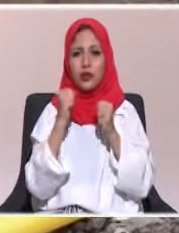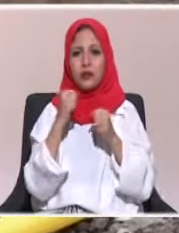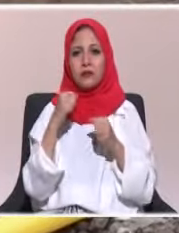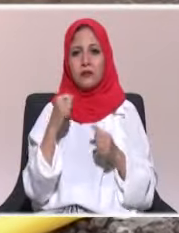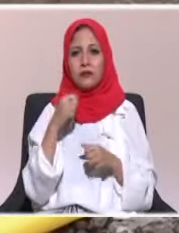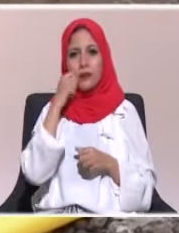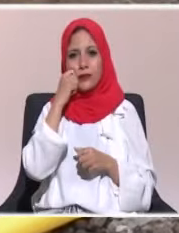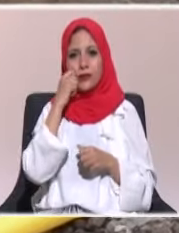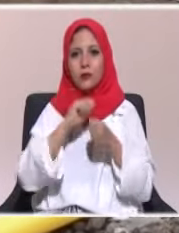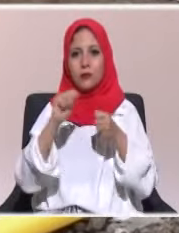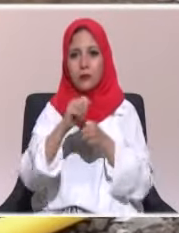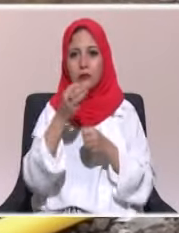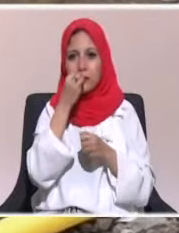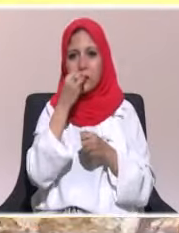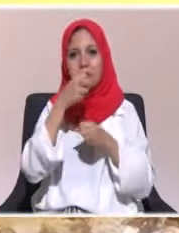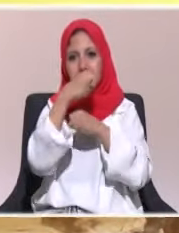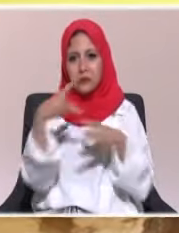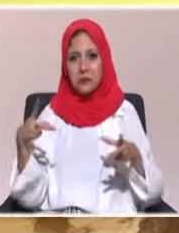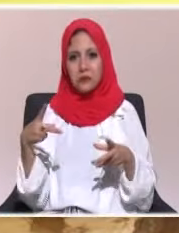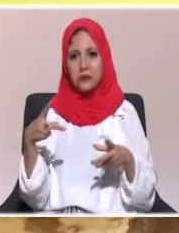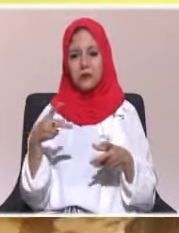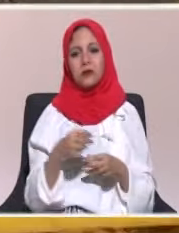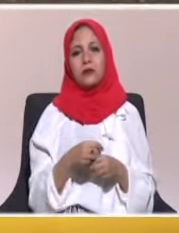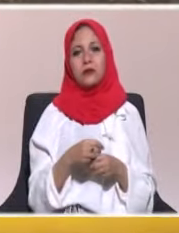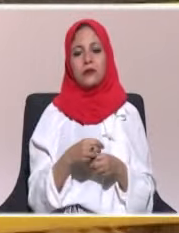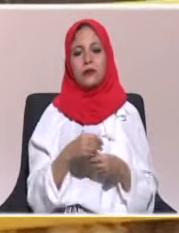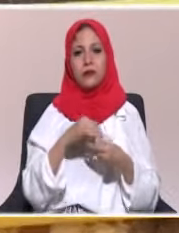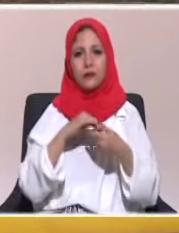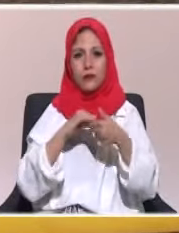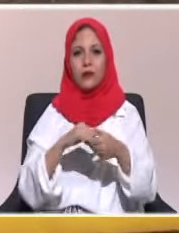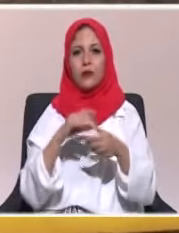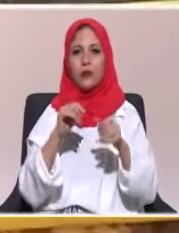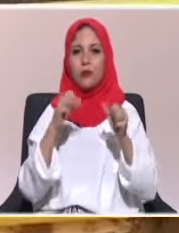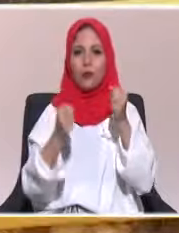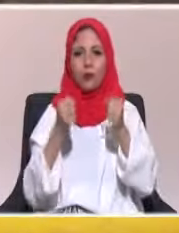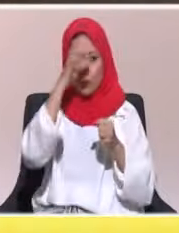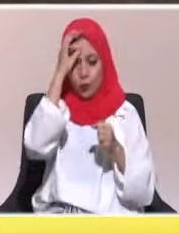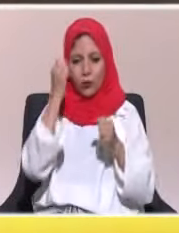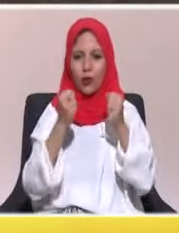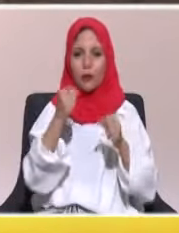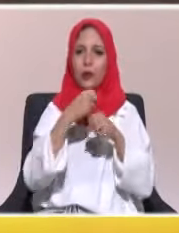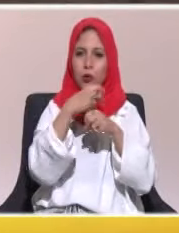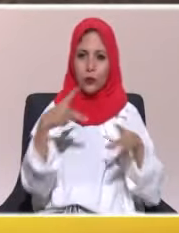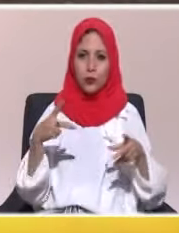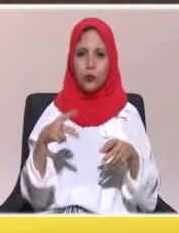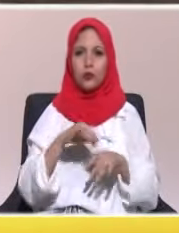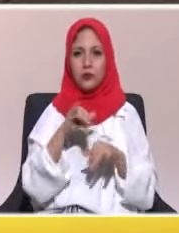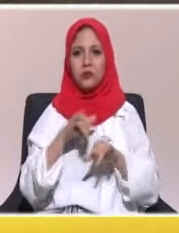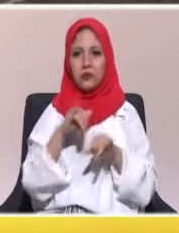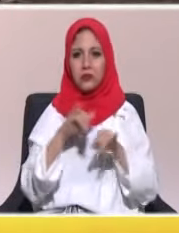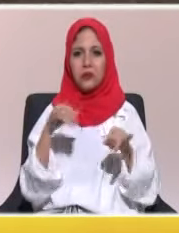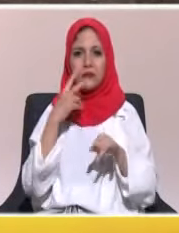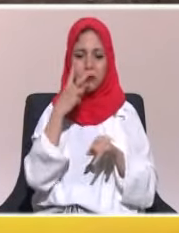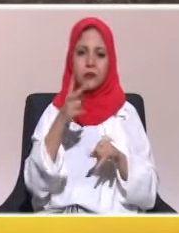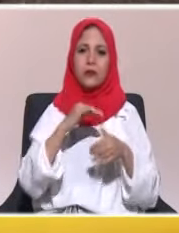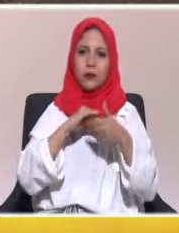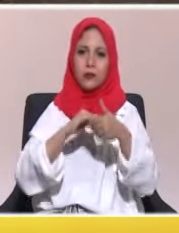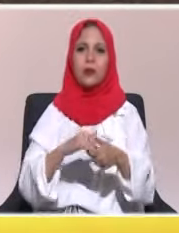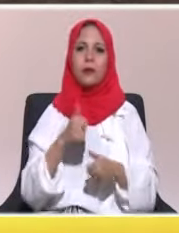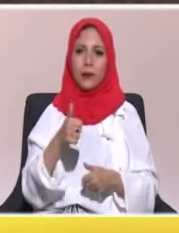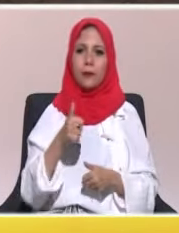لأن ساعات الأنبوبة بتبقى أي أعطال بتحصل في العربية الكلام ده، وهي عربية واحدة طبعا اللي بتحجب لنا الأنابيب